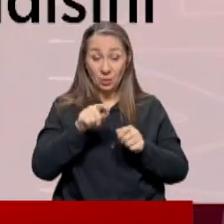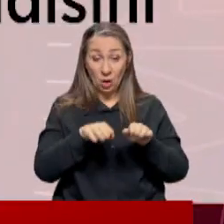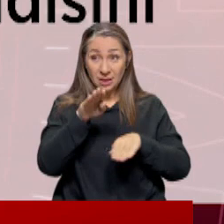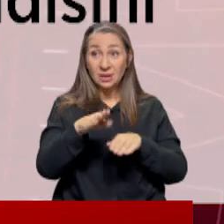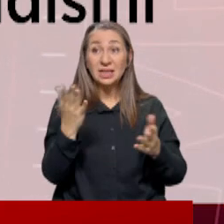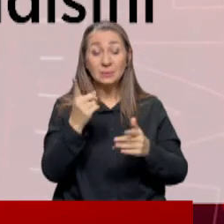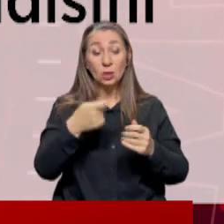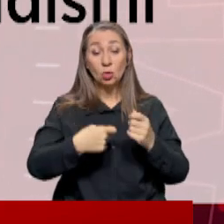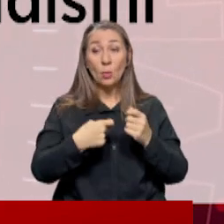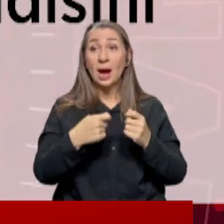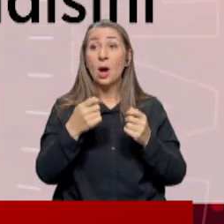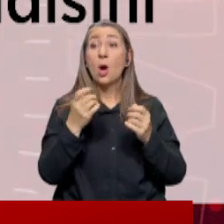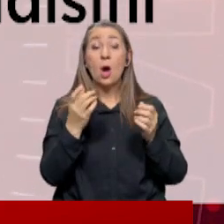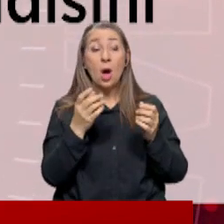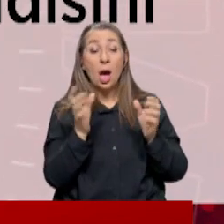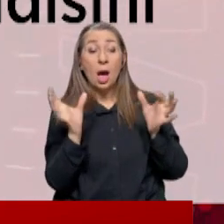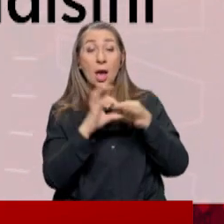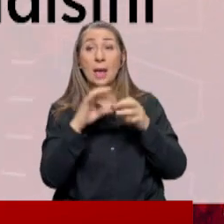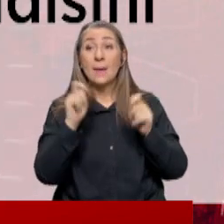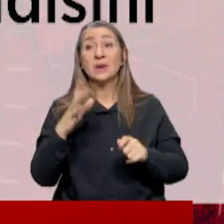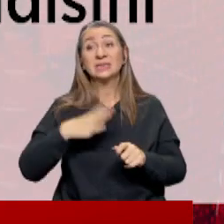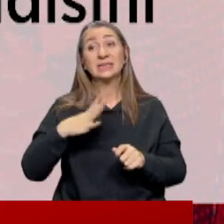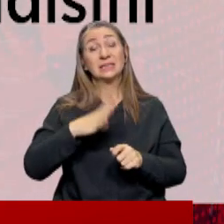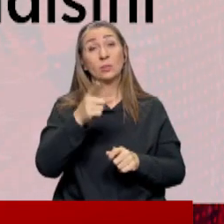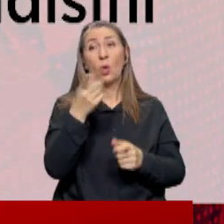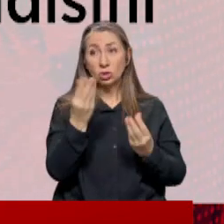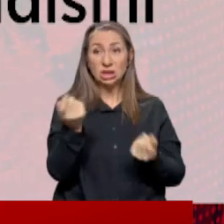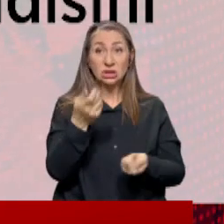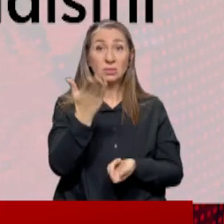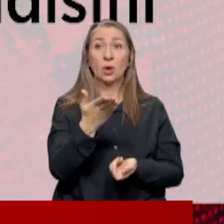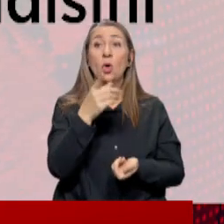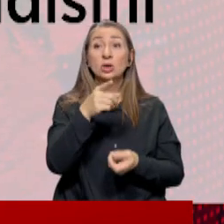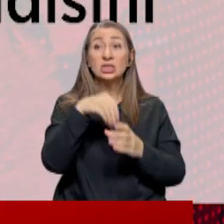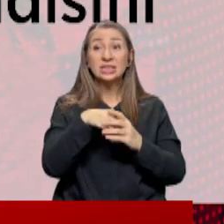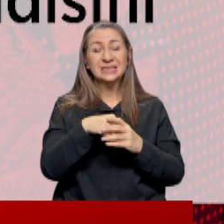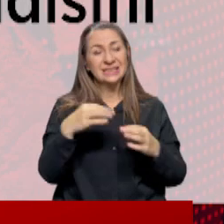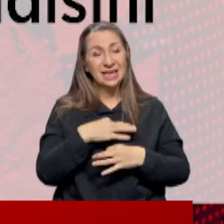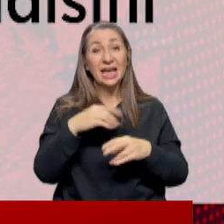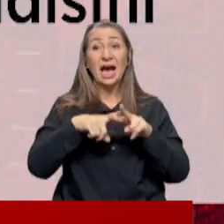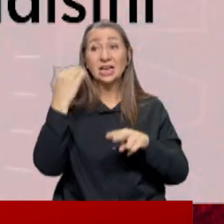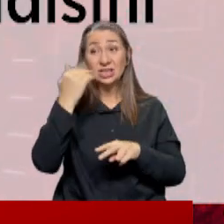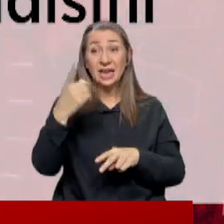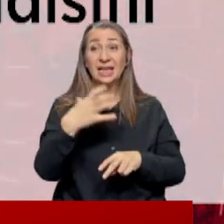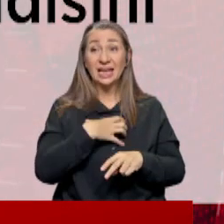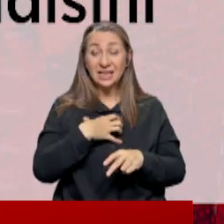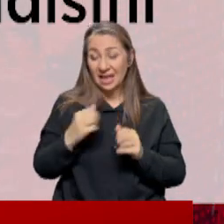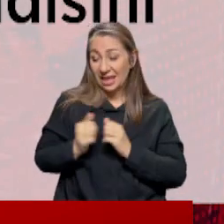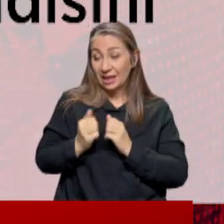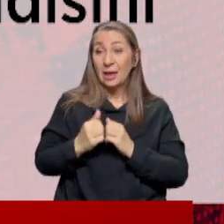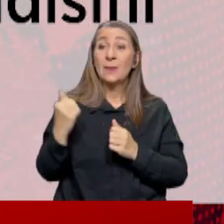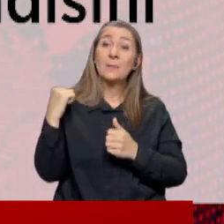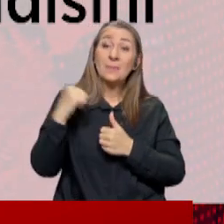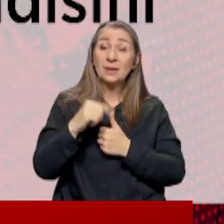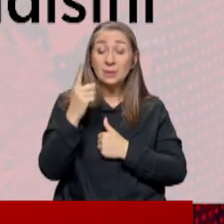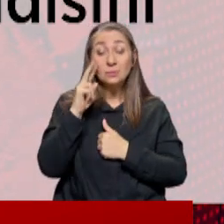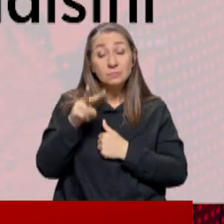adımı nasıl bir kumar oyunuyla özdeş hale getirmek istersin? Bu olacak iş mi? Onun için Sayın Akşener'in kendisini ve yanındakileri